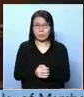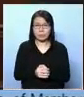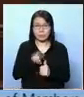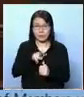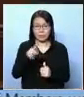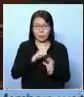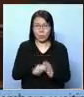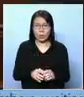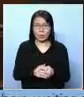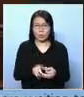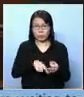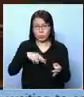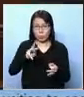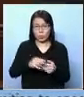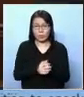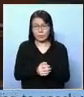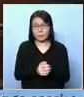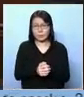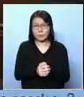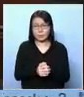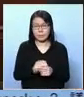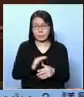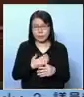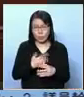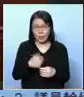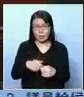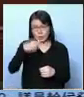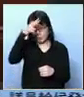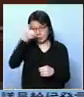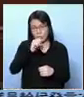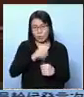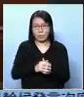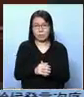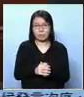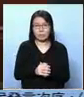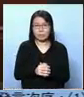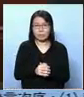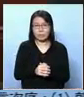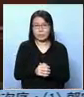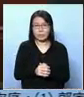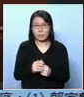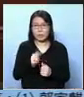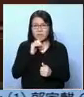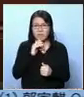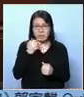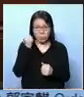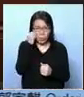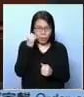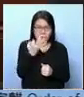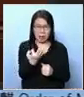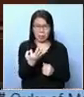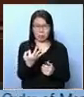到胡志偉又話，因為 CE 咧，我哋嘅特首咧冇辦法解決咗嗰三座大山，上到嚟